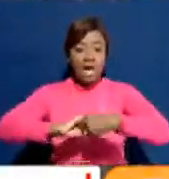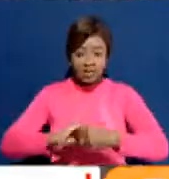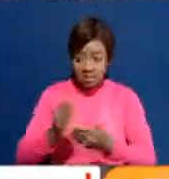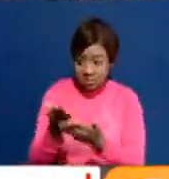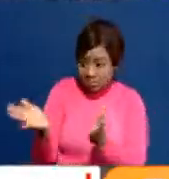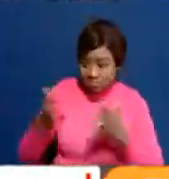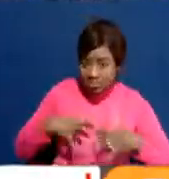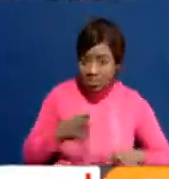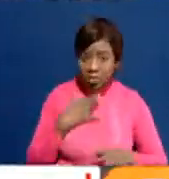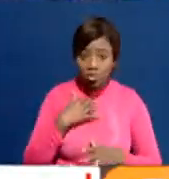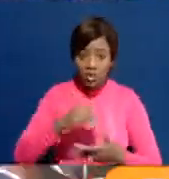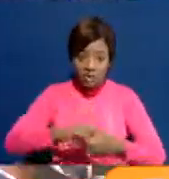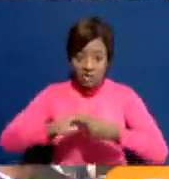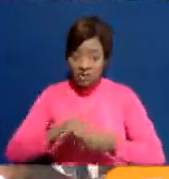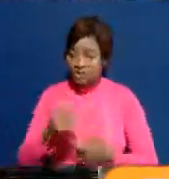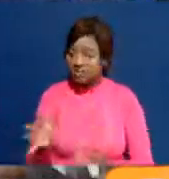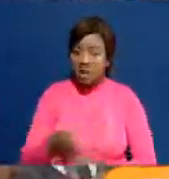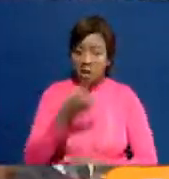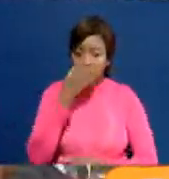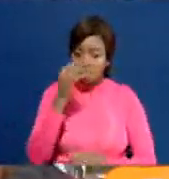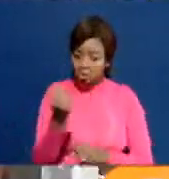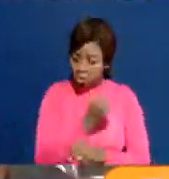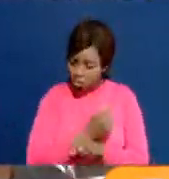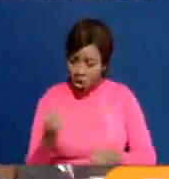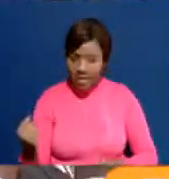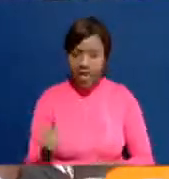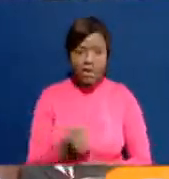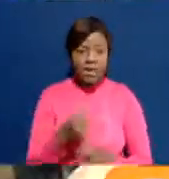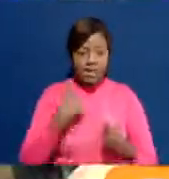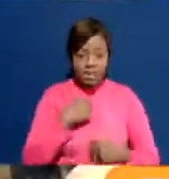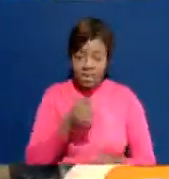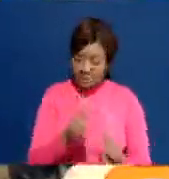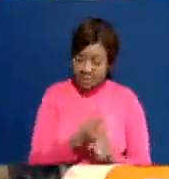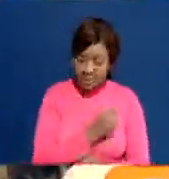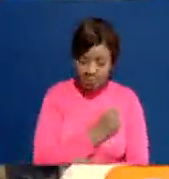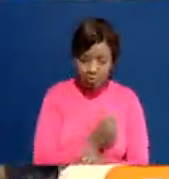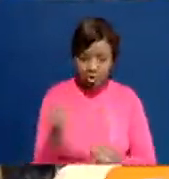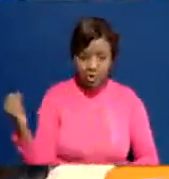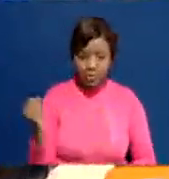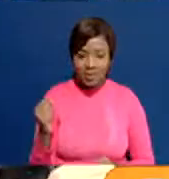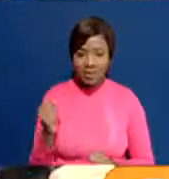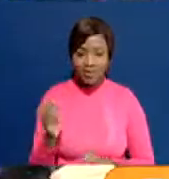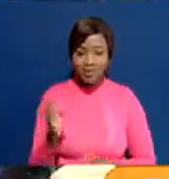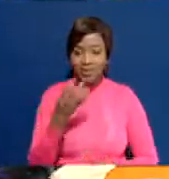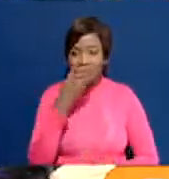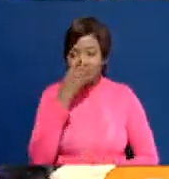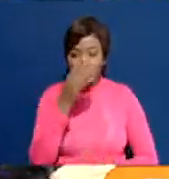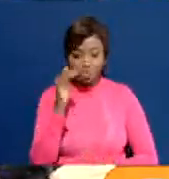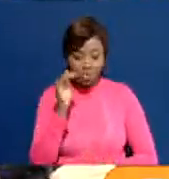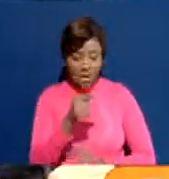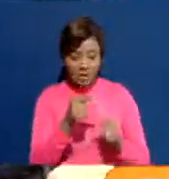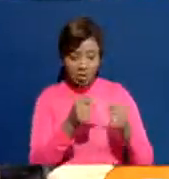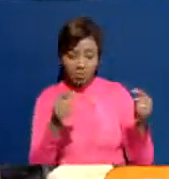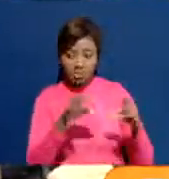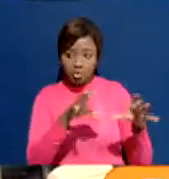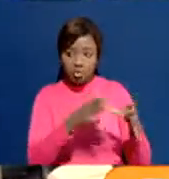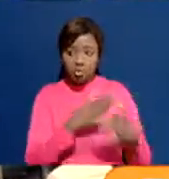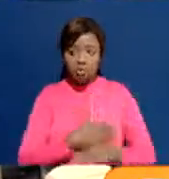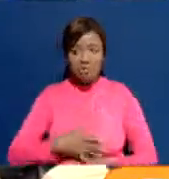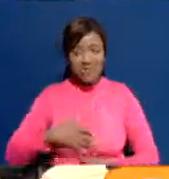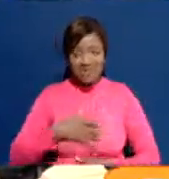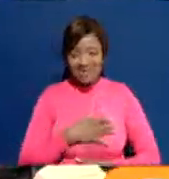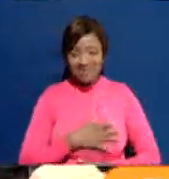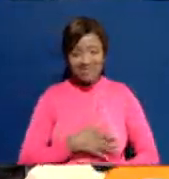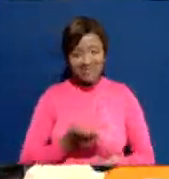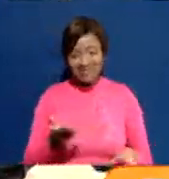Sasa rais amekaa ngumu na mimi nikakaa ngumu zaidi. Rais Ruto akirai upinzani kukumbatia mazungumzo ya pande zote